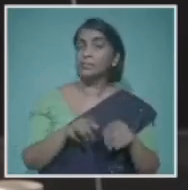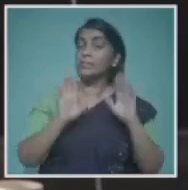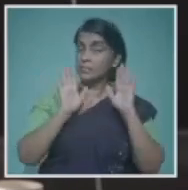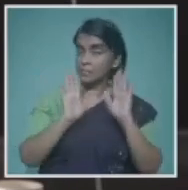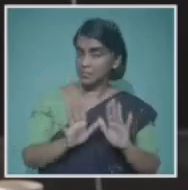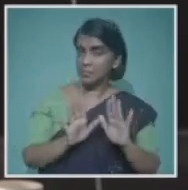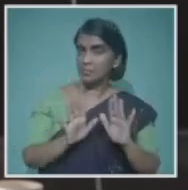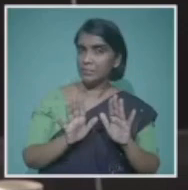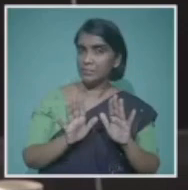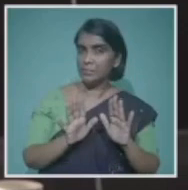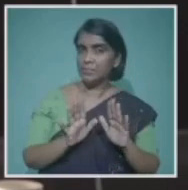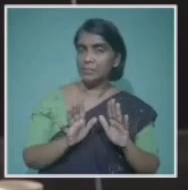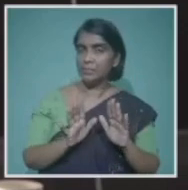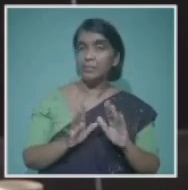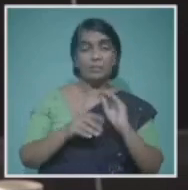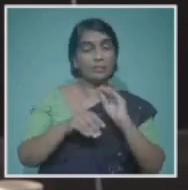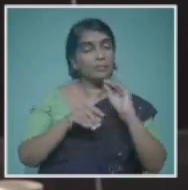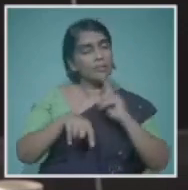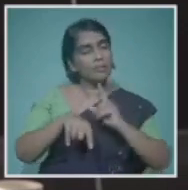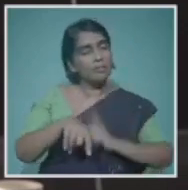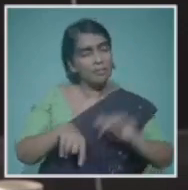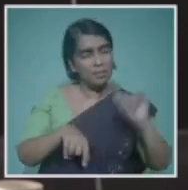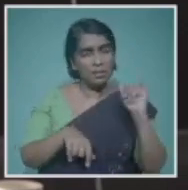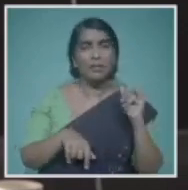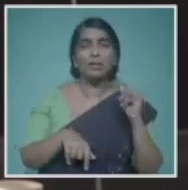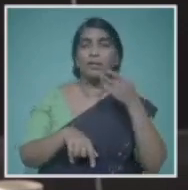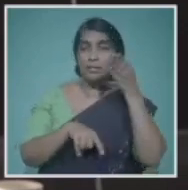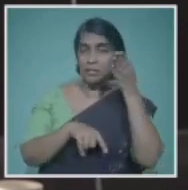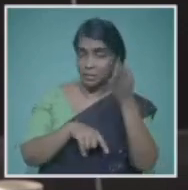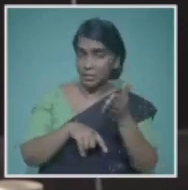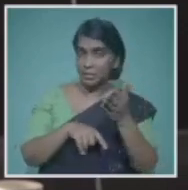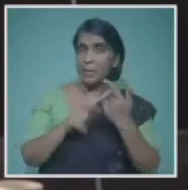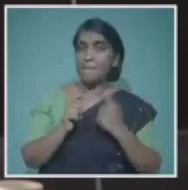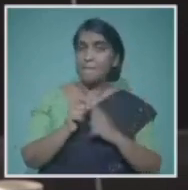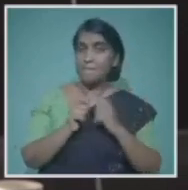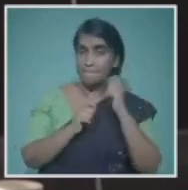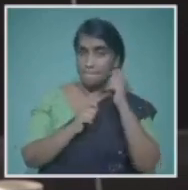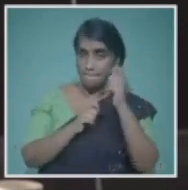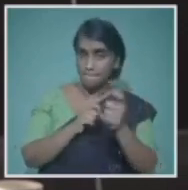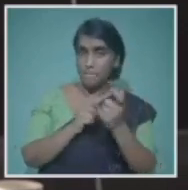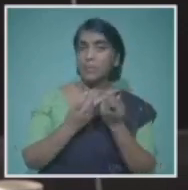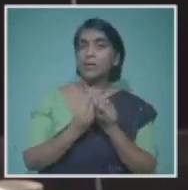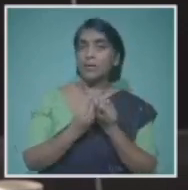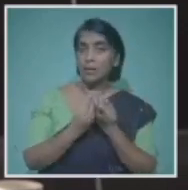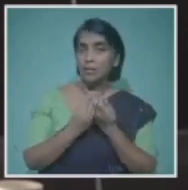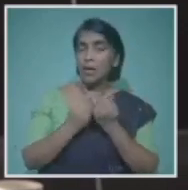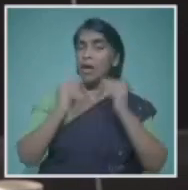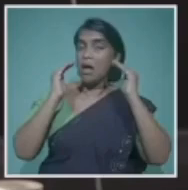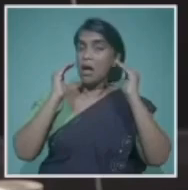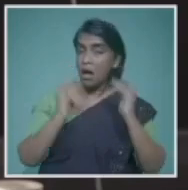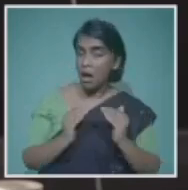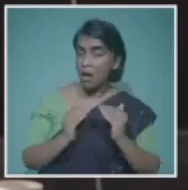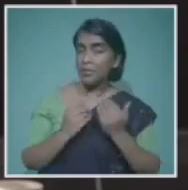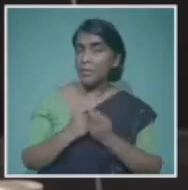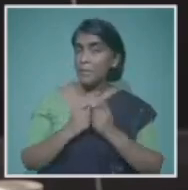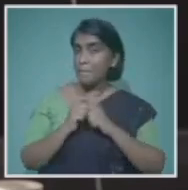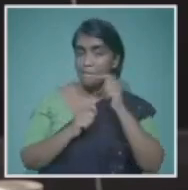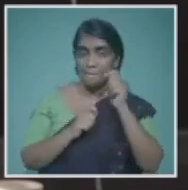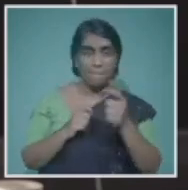හැබැයි යම් විදියකින් ඔබලාට මේ ගෙවන්න තියෙන ප්‍රමාණය අඩු කරගන්න බැරි වුණොත්